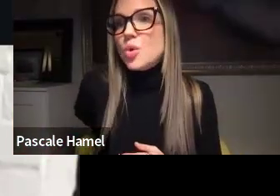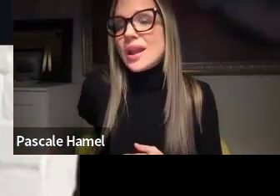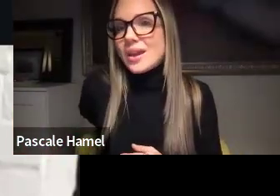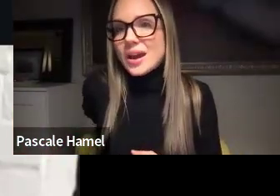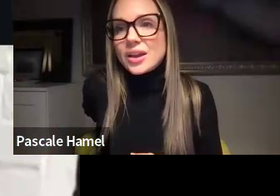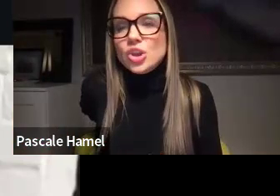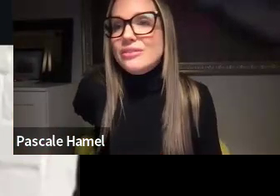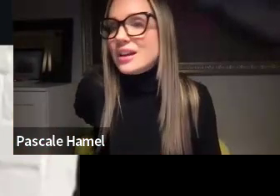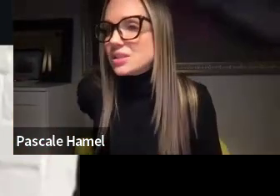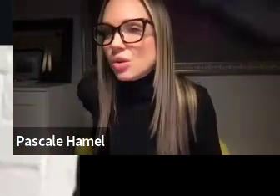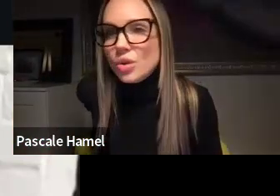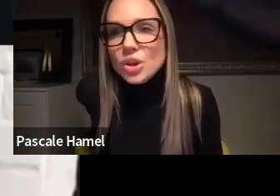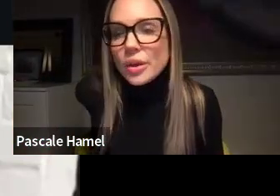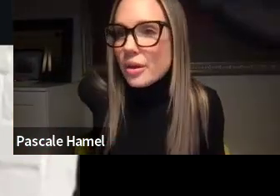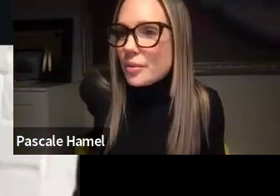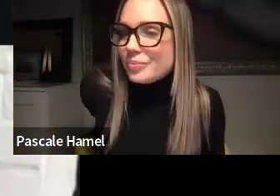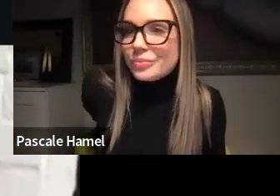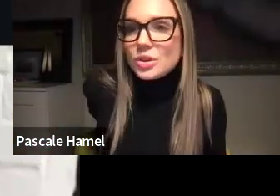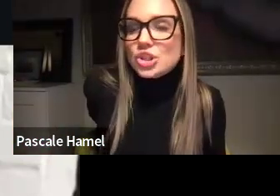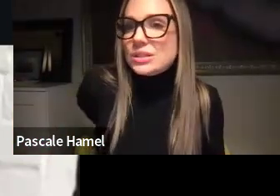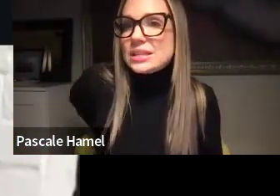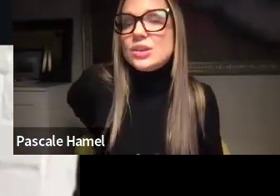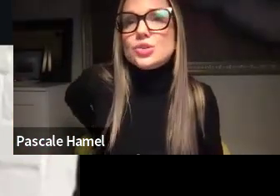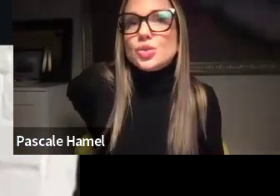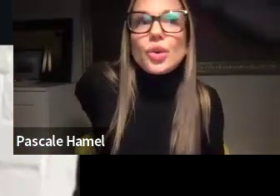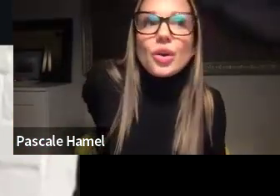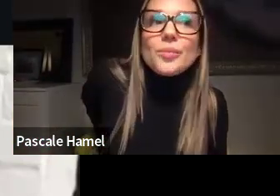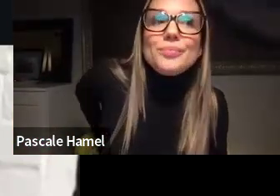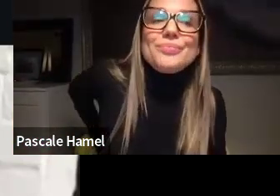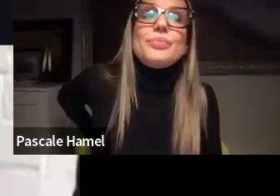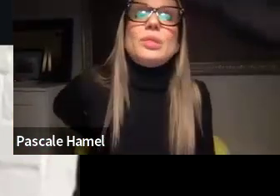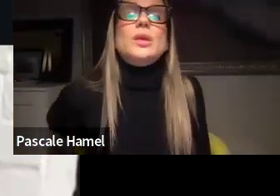ouvre un petit peu en arrière. Il y a des façons. Je le sais que